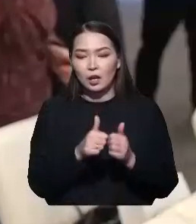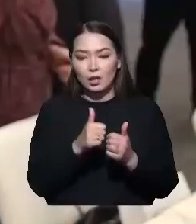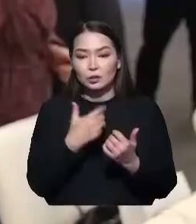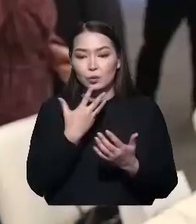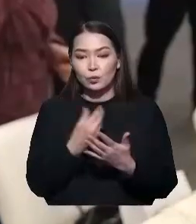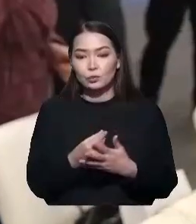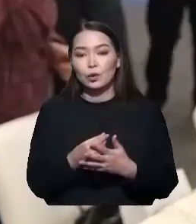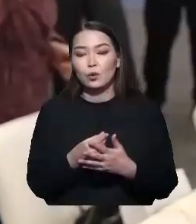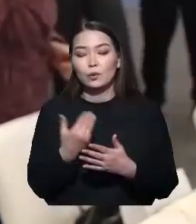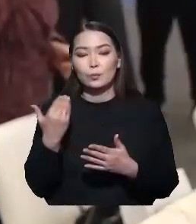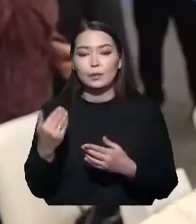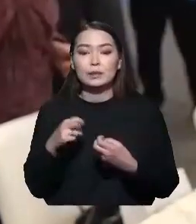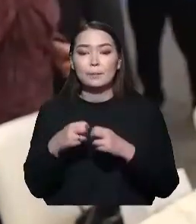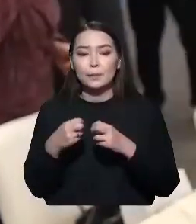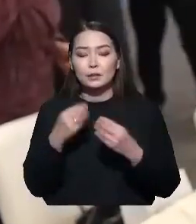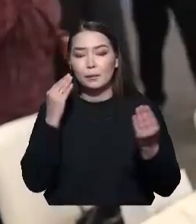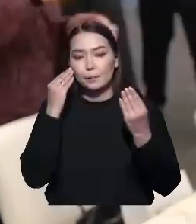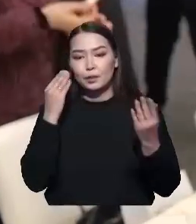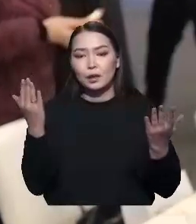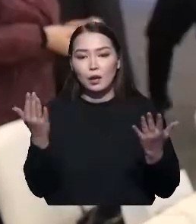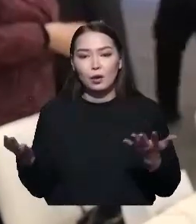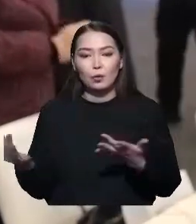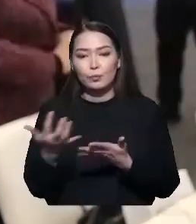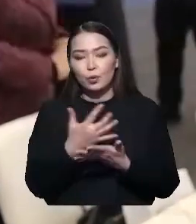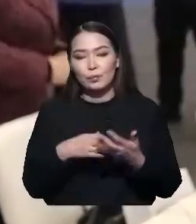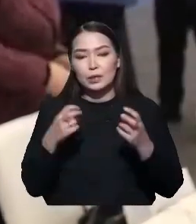жұртшылығының пікірлерін жинақтап, зерделеп осы